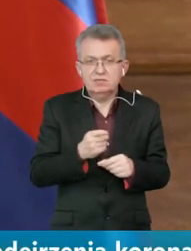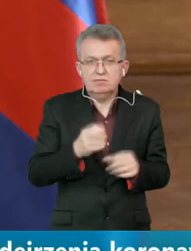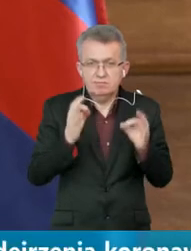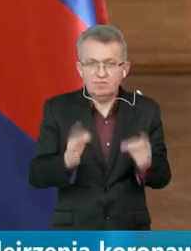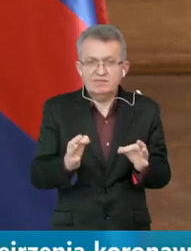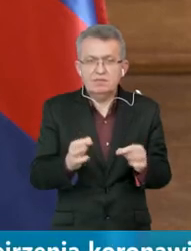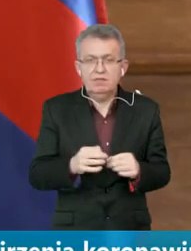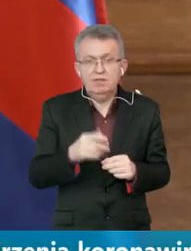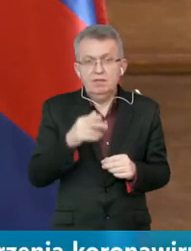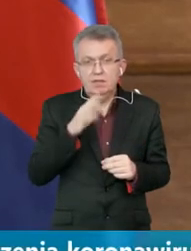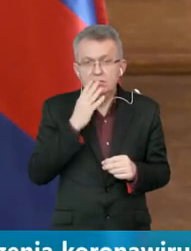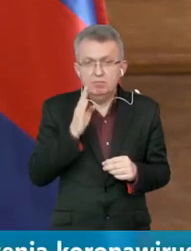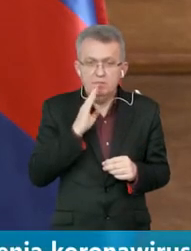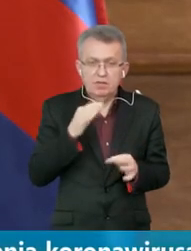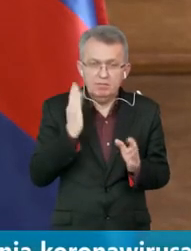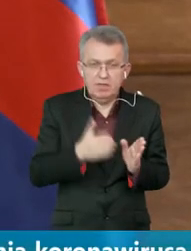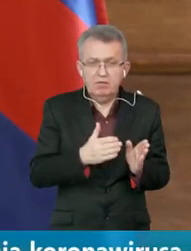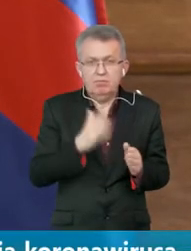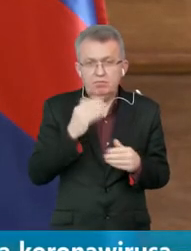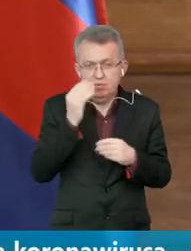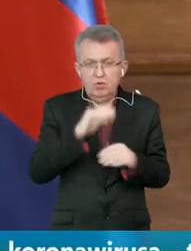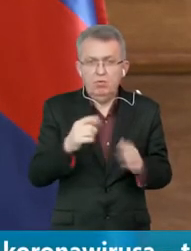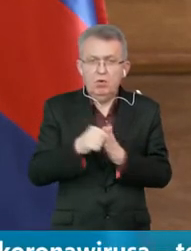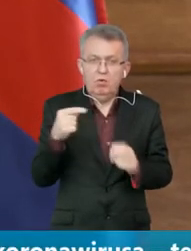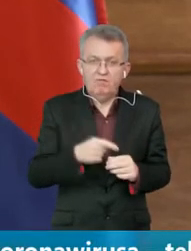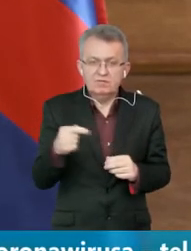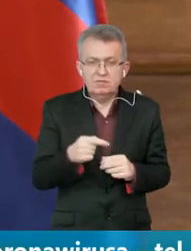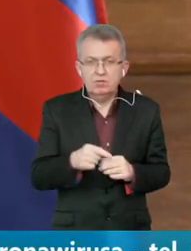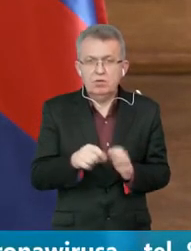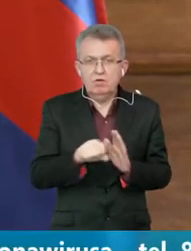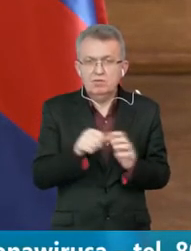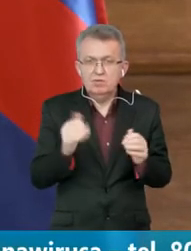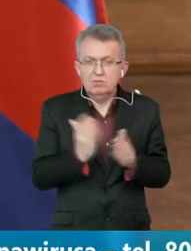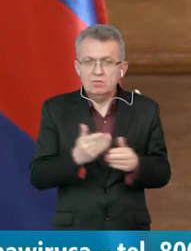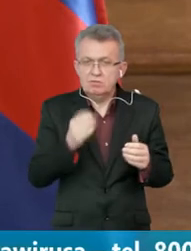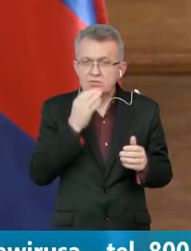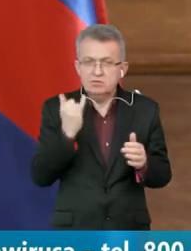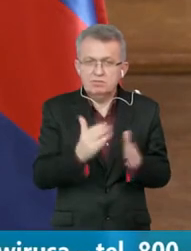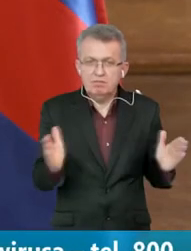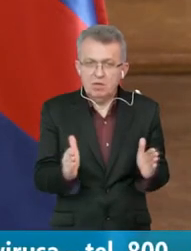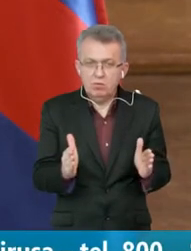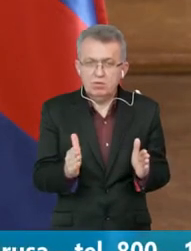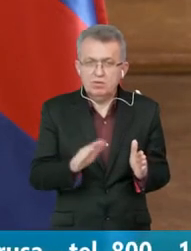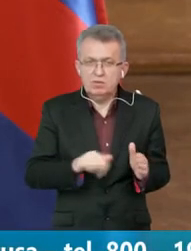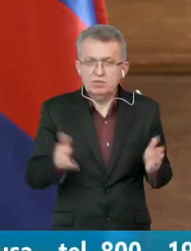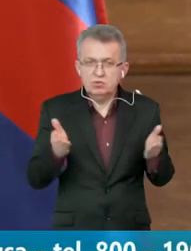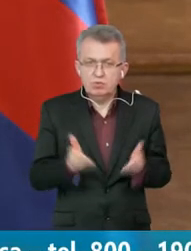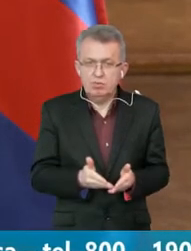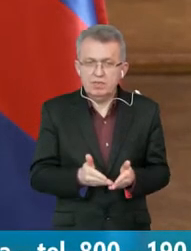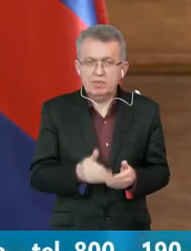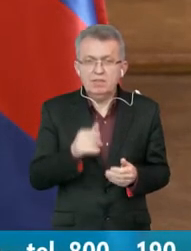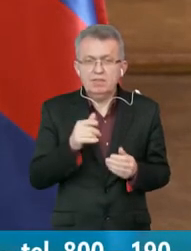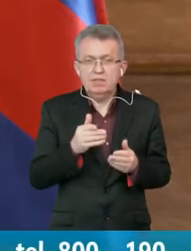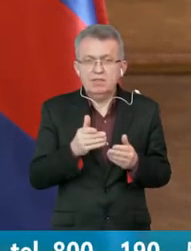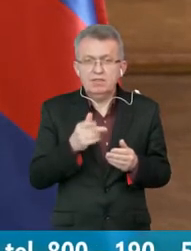rozporządzeniu. Pewnie analogiczne zasady będą obowiązywały w żłobkach, bo to już nie jest system edukacji publicznej, ale zwykle